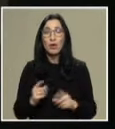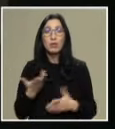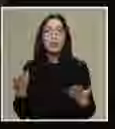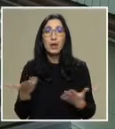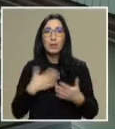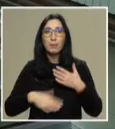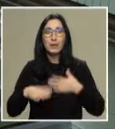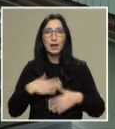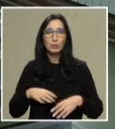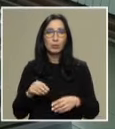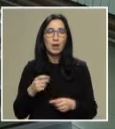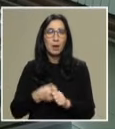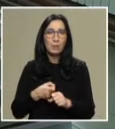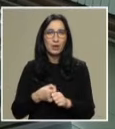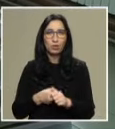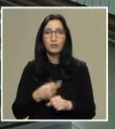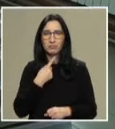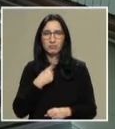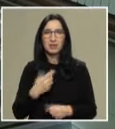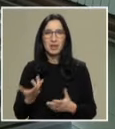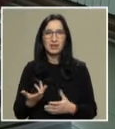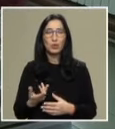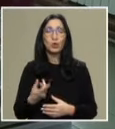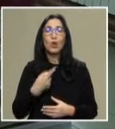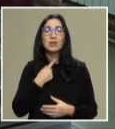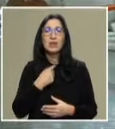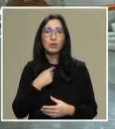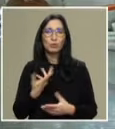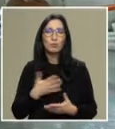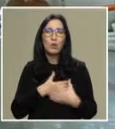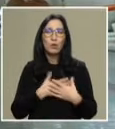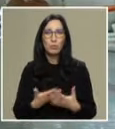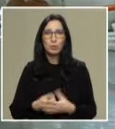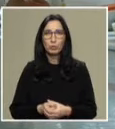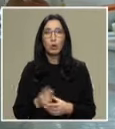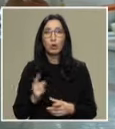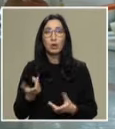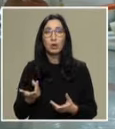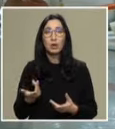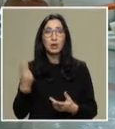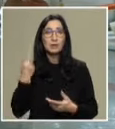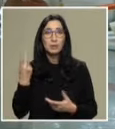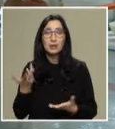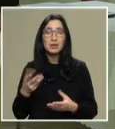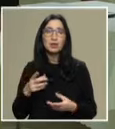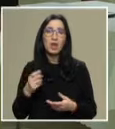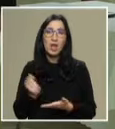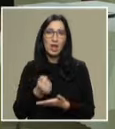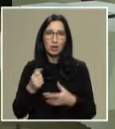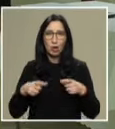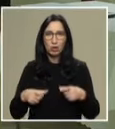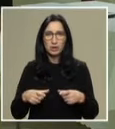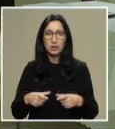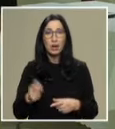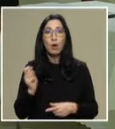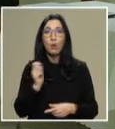най-приятно да приготвяш? Сладкото. Десертите са ми любимото. Кой ти е любимия десерт? Разбира се, че тортите.